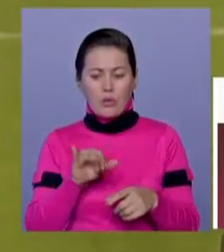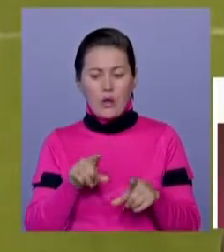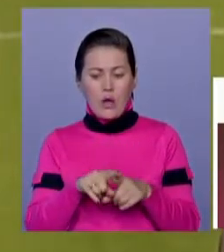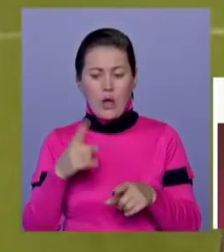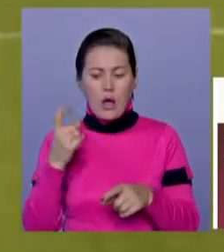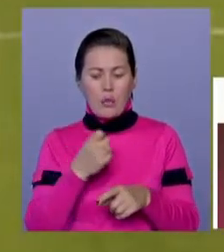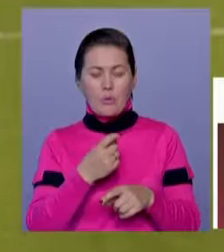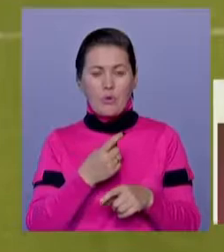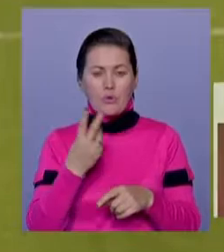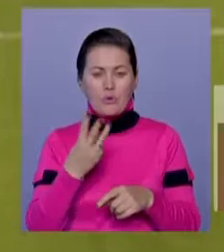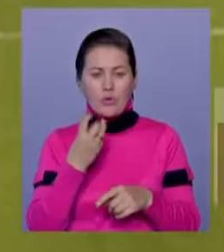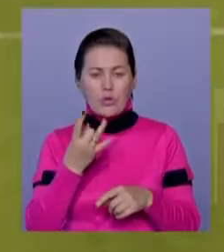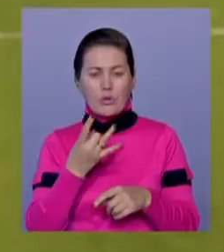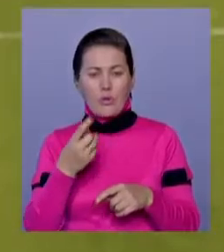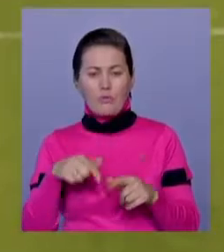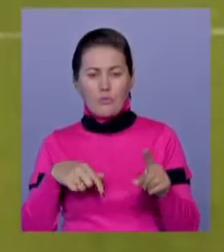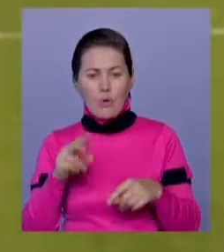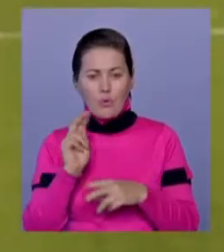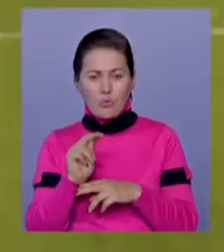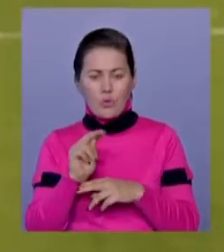Аптасына 3 рет футбол үйретеді.